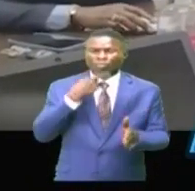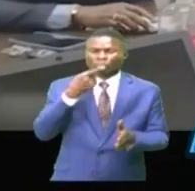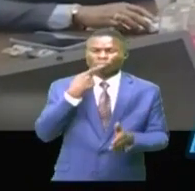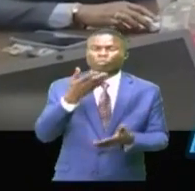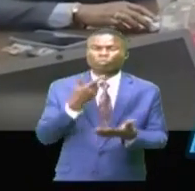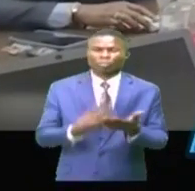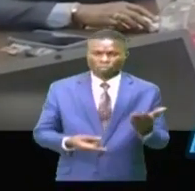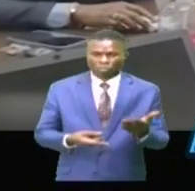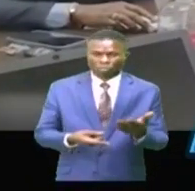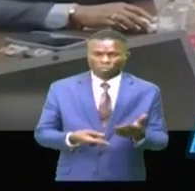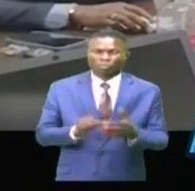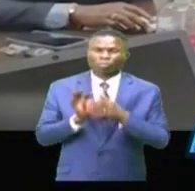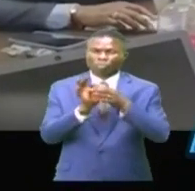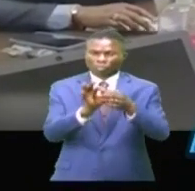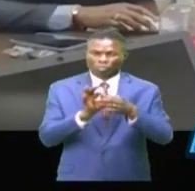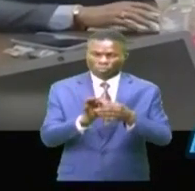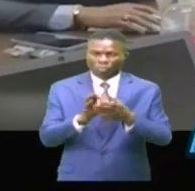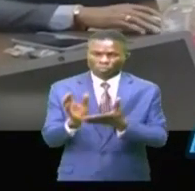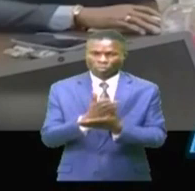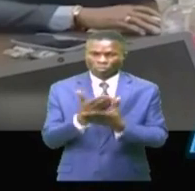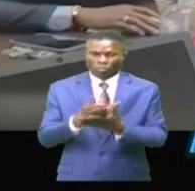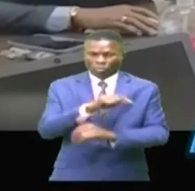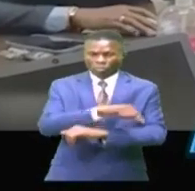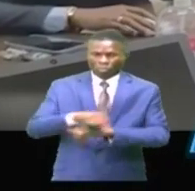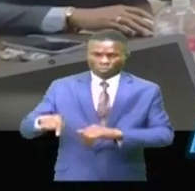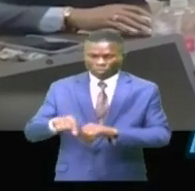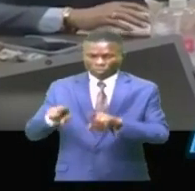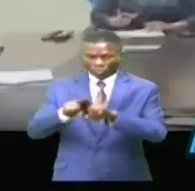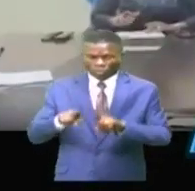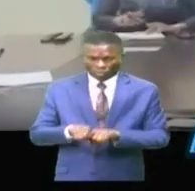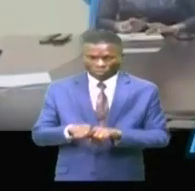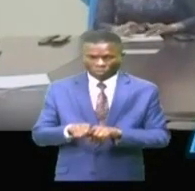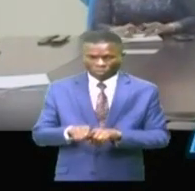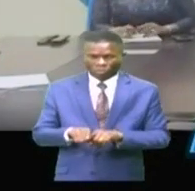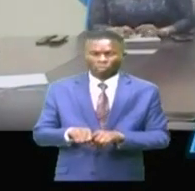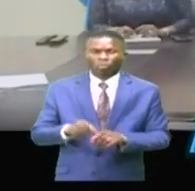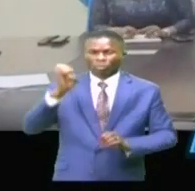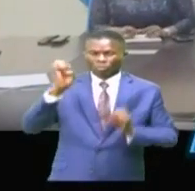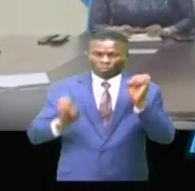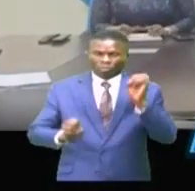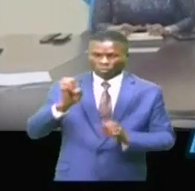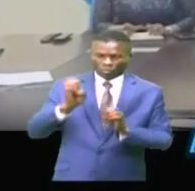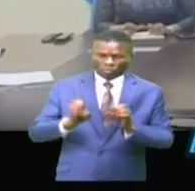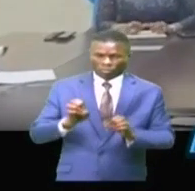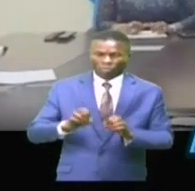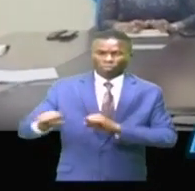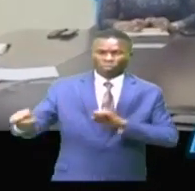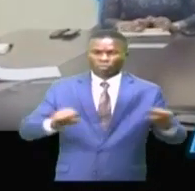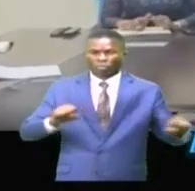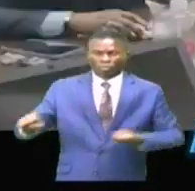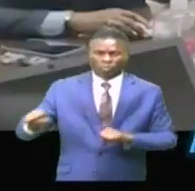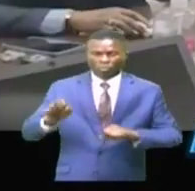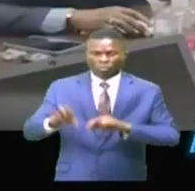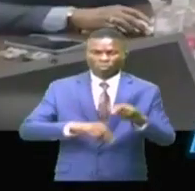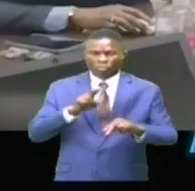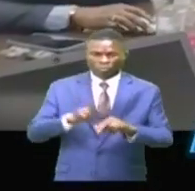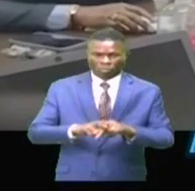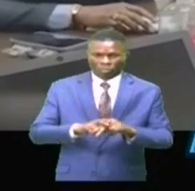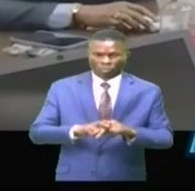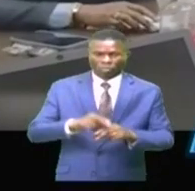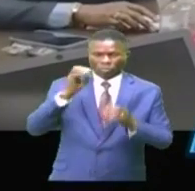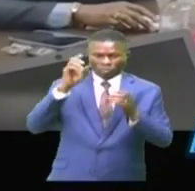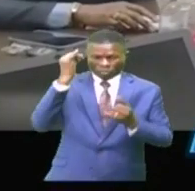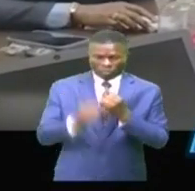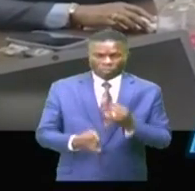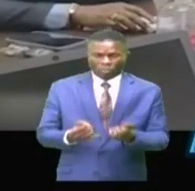discussions la collaboration entre le cabinet et l'administration l'évaluation des épreuves de l'examen national des fins